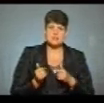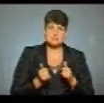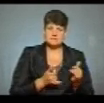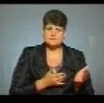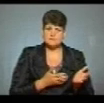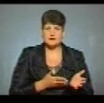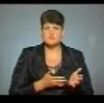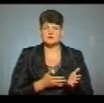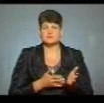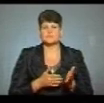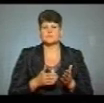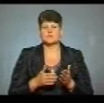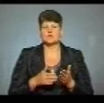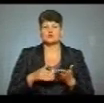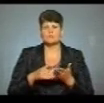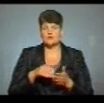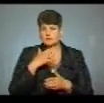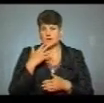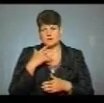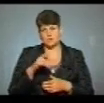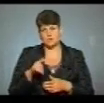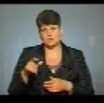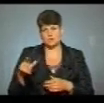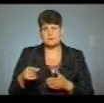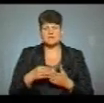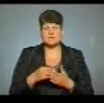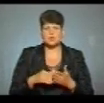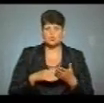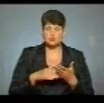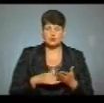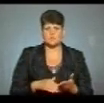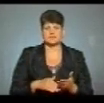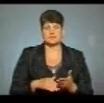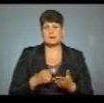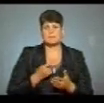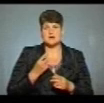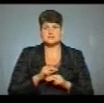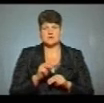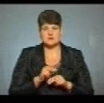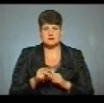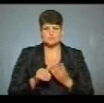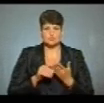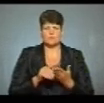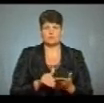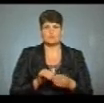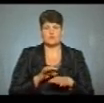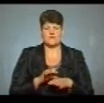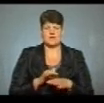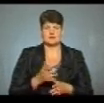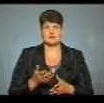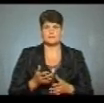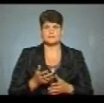малозабезпечені. Допомагають насправді дуже багато людей, матеріально допомагають, допомагають майстер-класами, проведенням